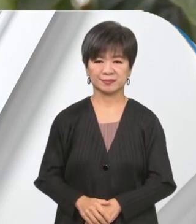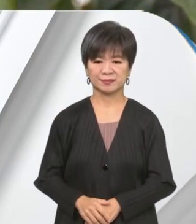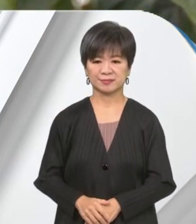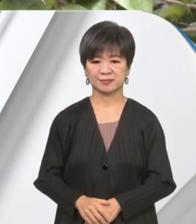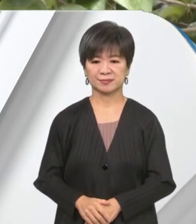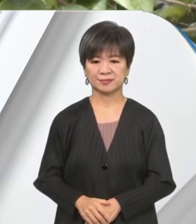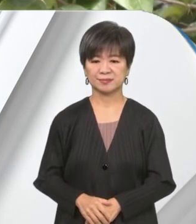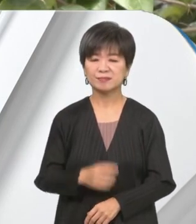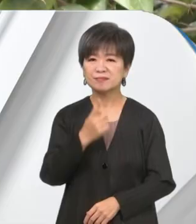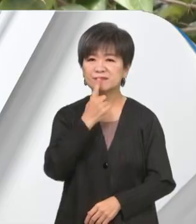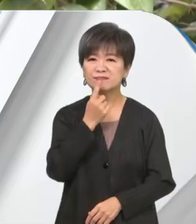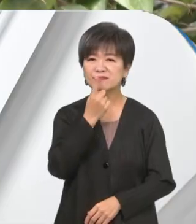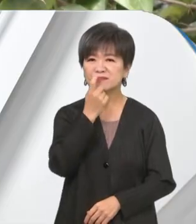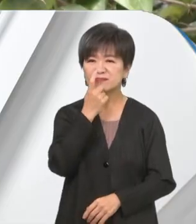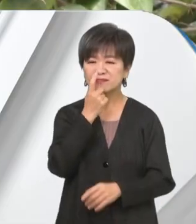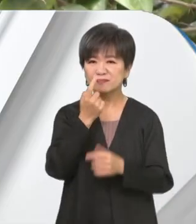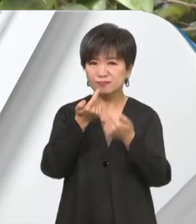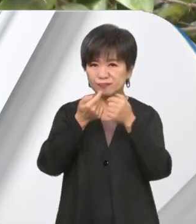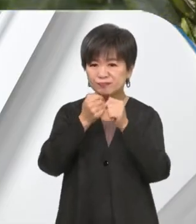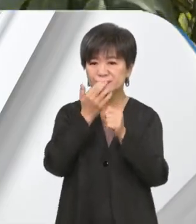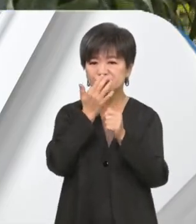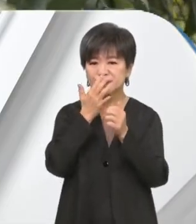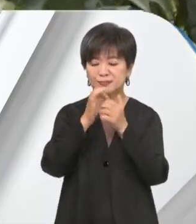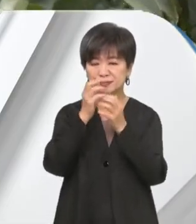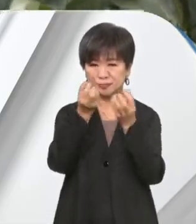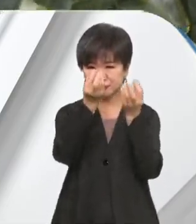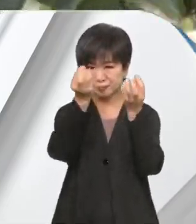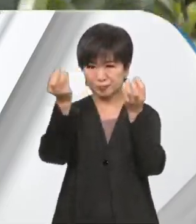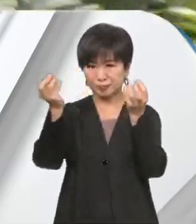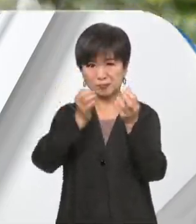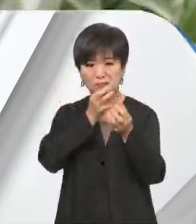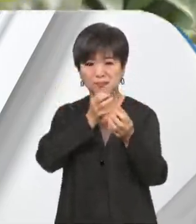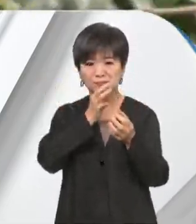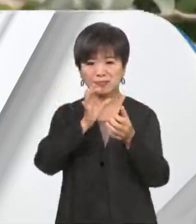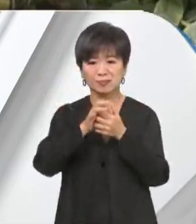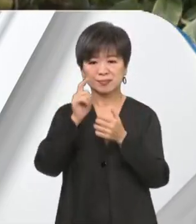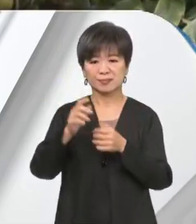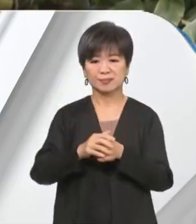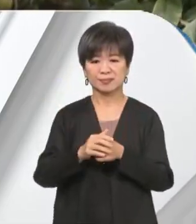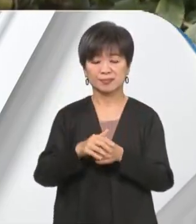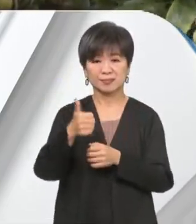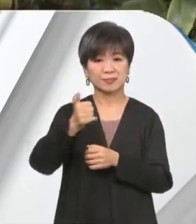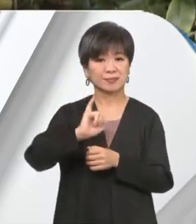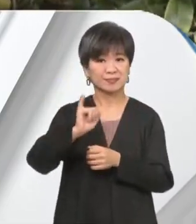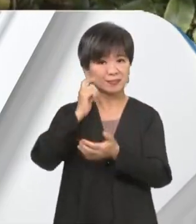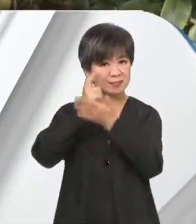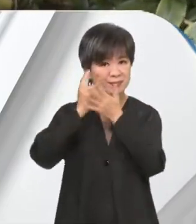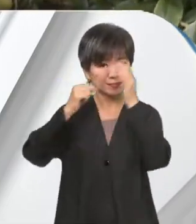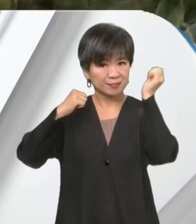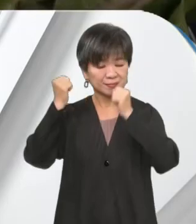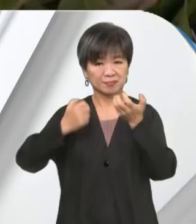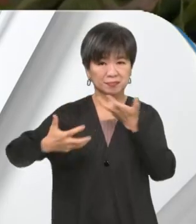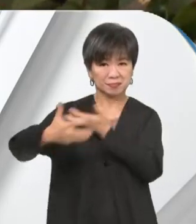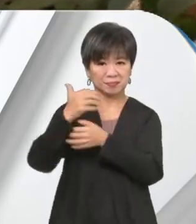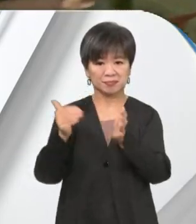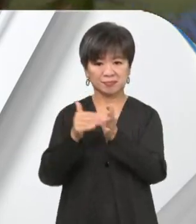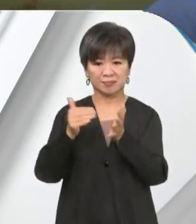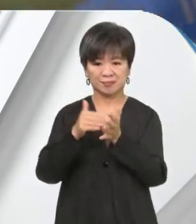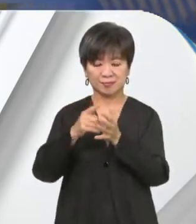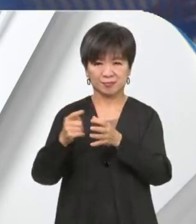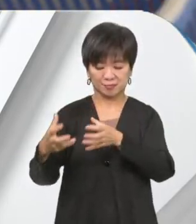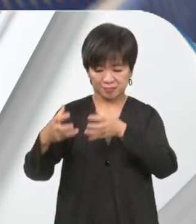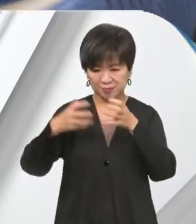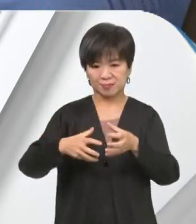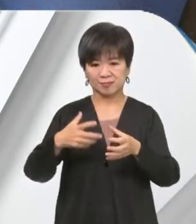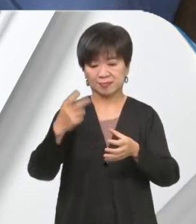方式带着跟玉荷包里个大满鸡头，抢农抢鱼阵台明日早晨采收包装过后，台下主统一